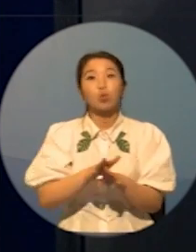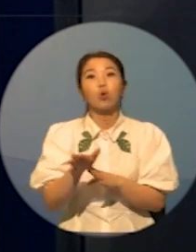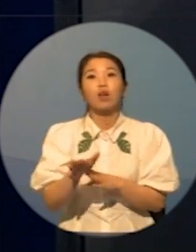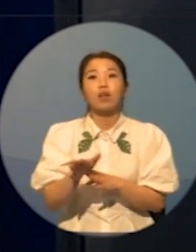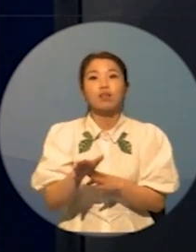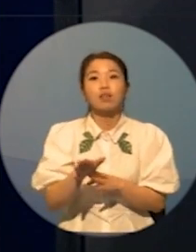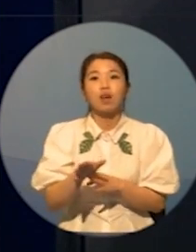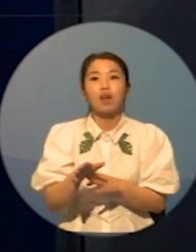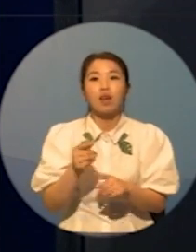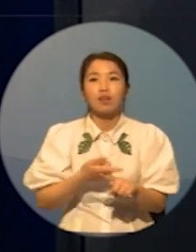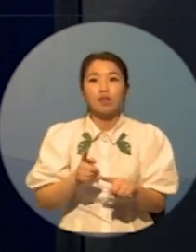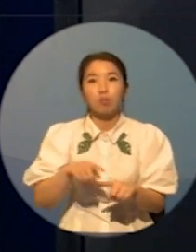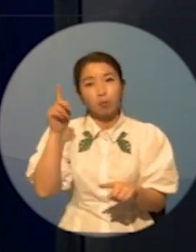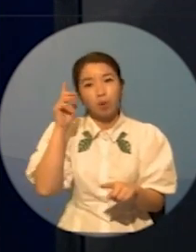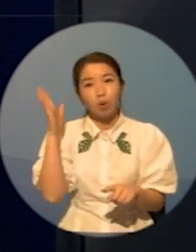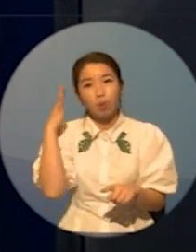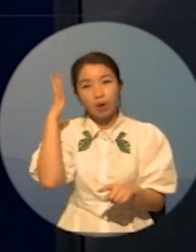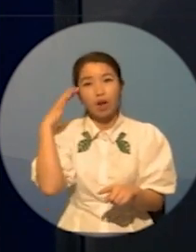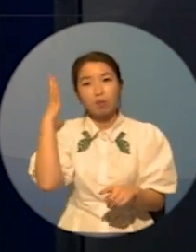жауабыңызбенен салыстырамыз.